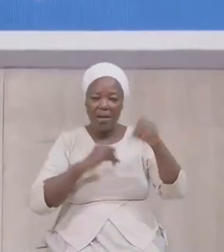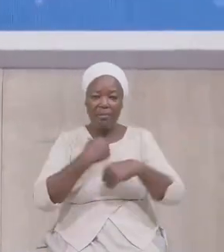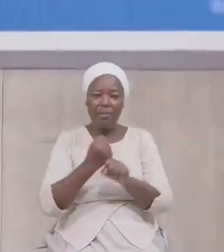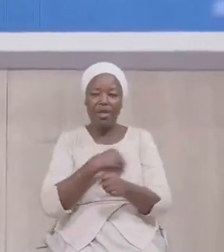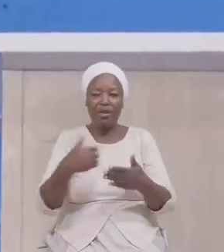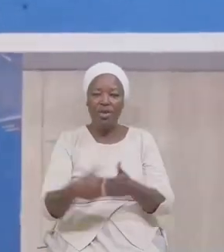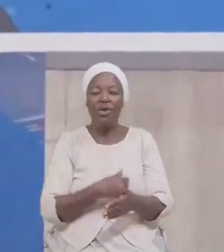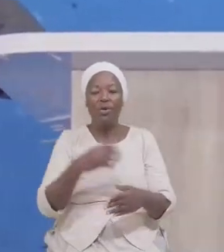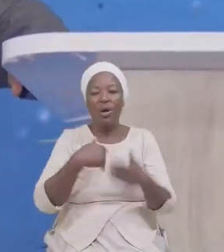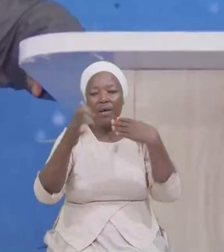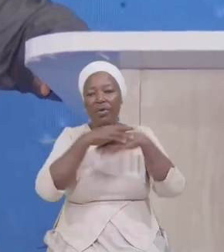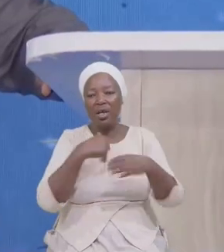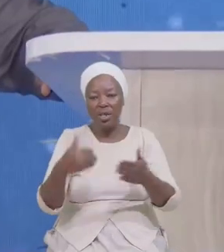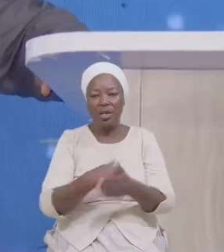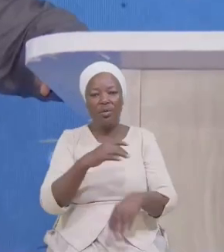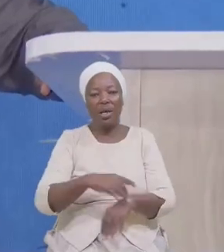terre. Maintenant,